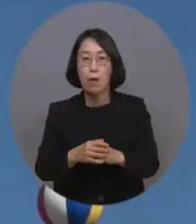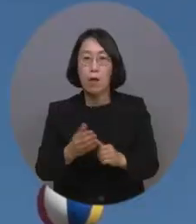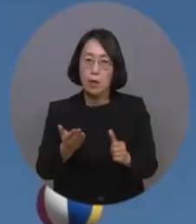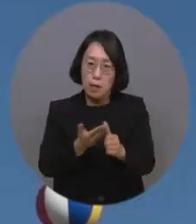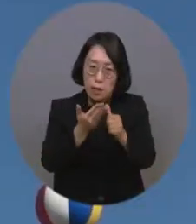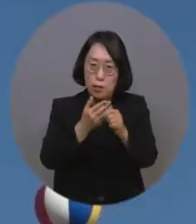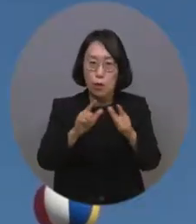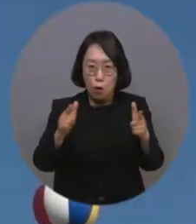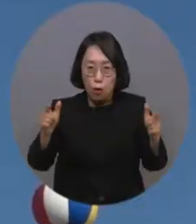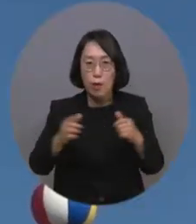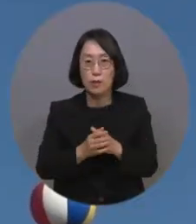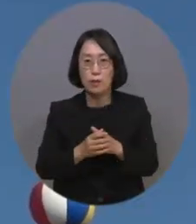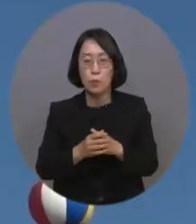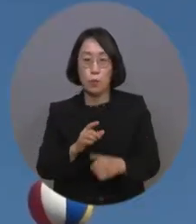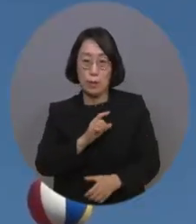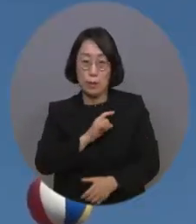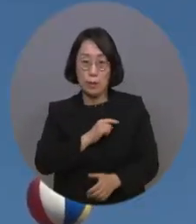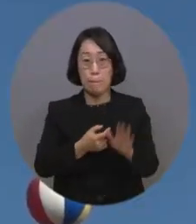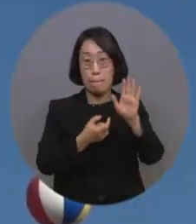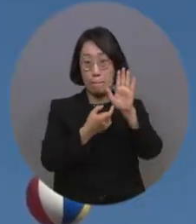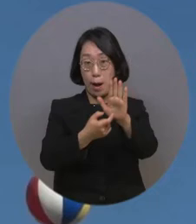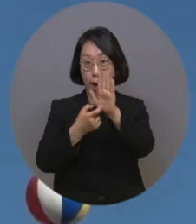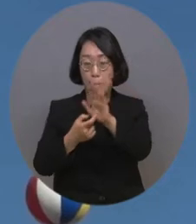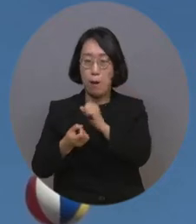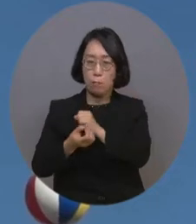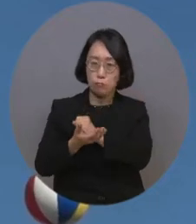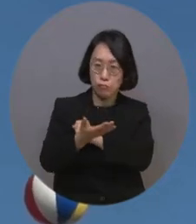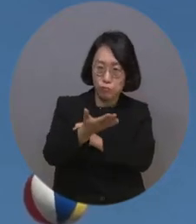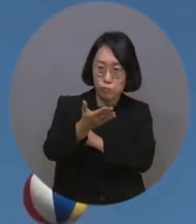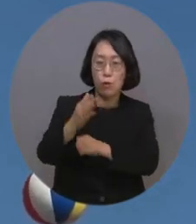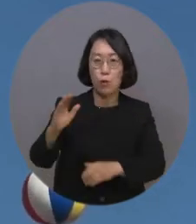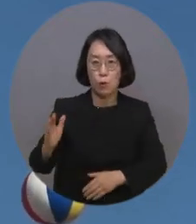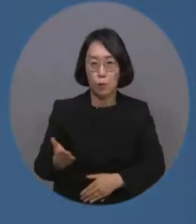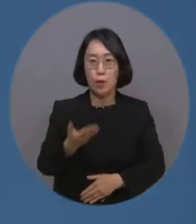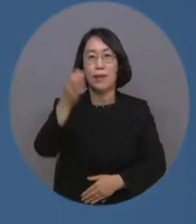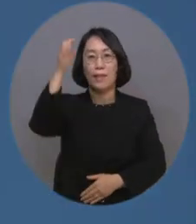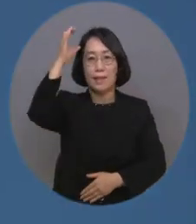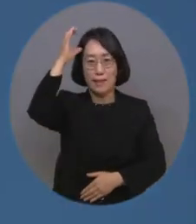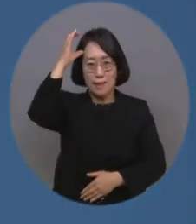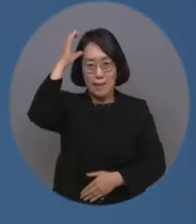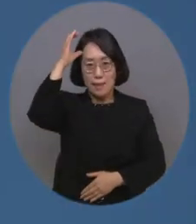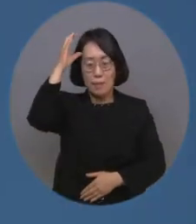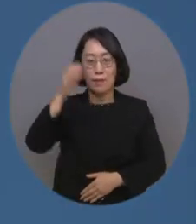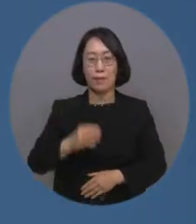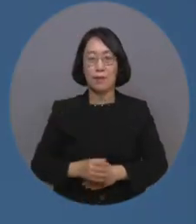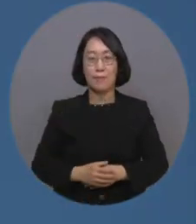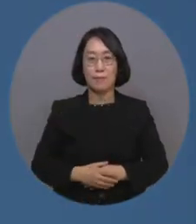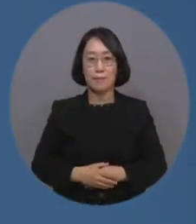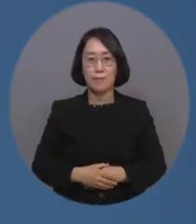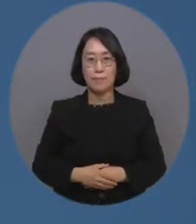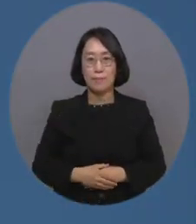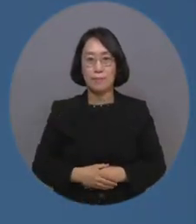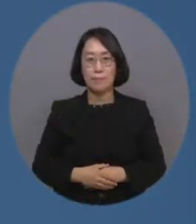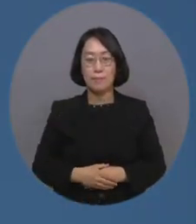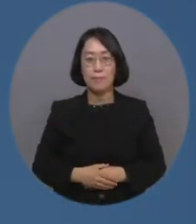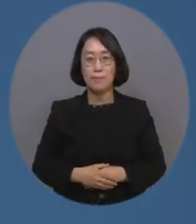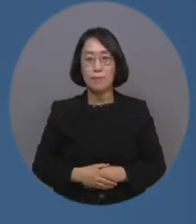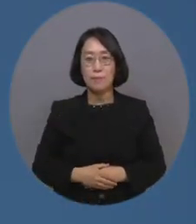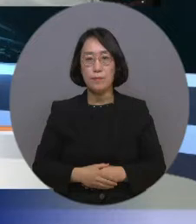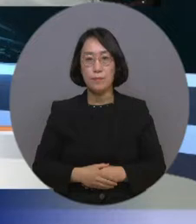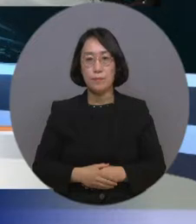농축산물과 장수군의 브랜드 가치가 한층 더 높아지는 계기가 되길 기대해봅니다. 복지TV 전북방송